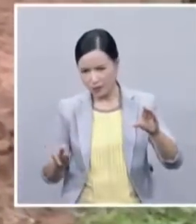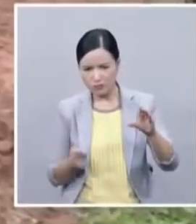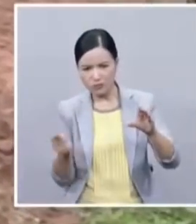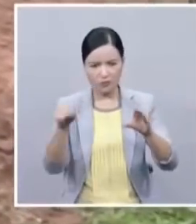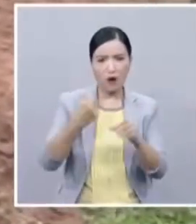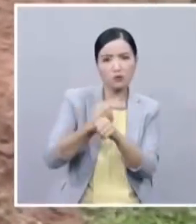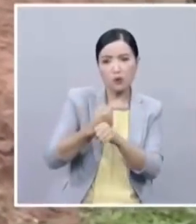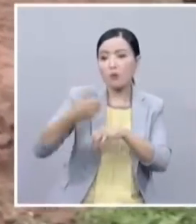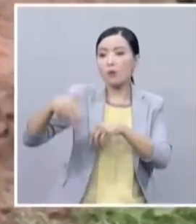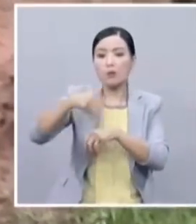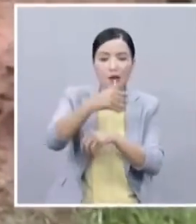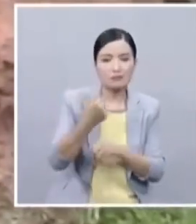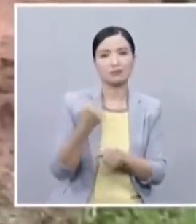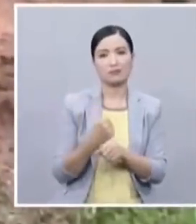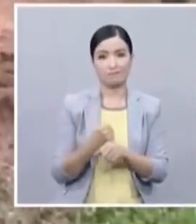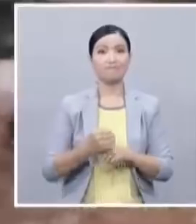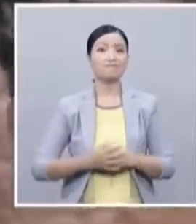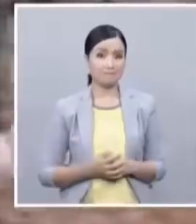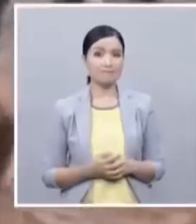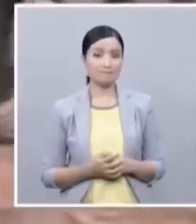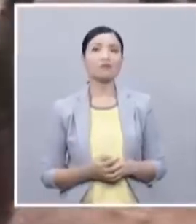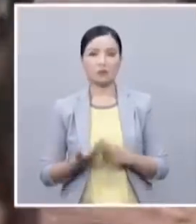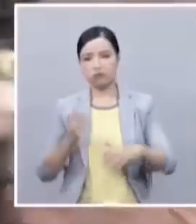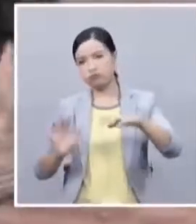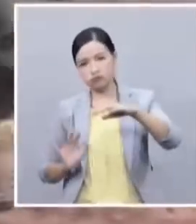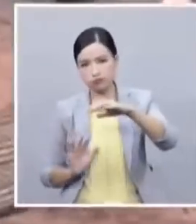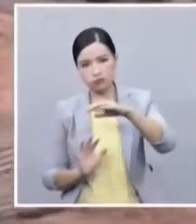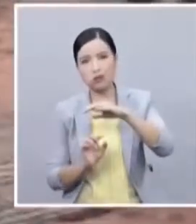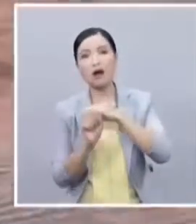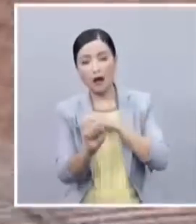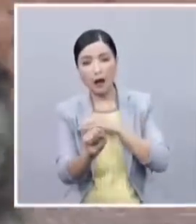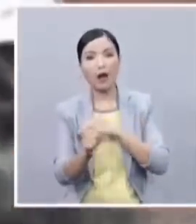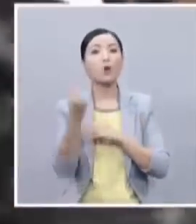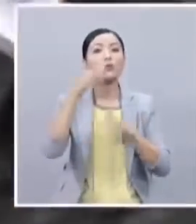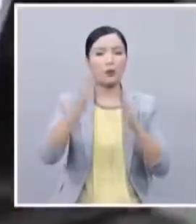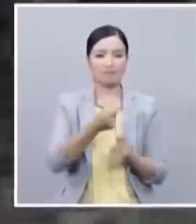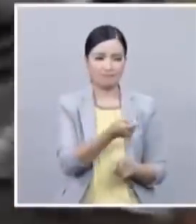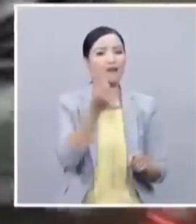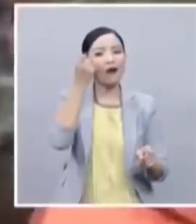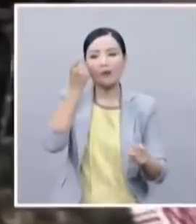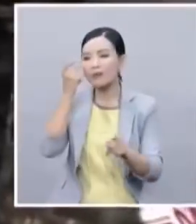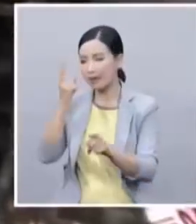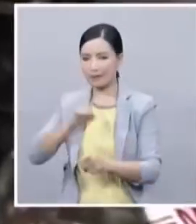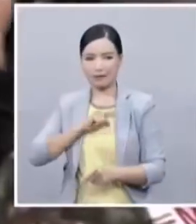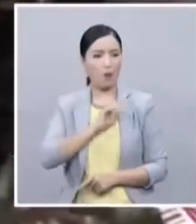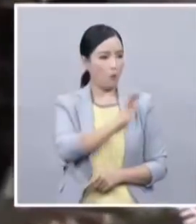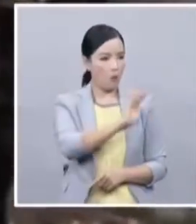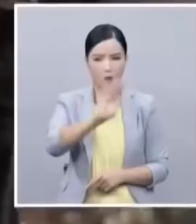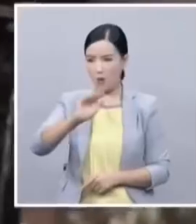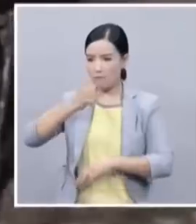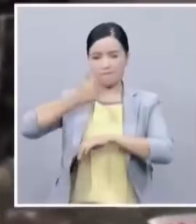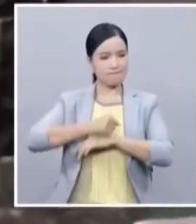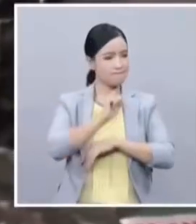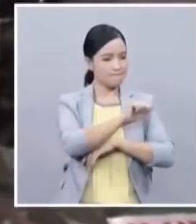ายนอกพื้นที่ใกล้เคียงนะครับแล้วก็ค่อยเข้าไปนะเพื่อให้ทุกคนได้เข้าใจบทบาทและหน้าที่ของตนการสั่งการการ